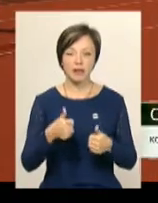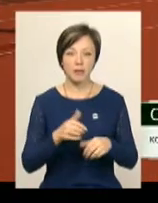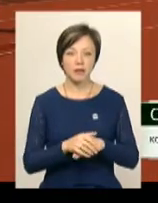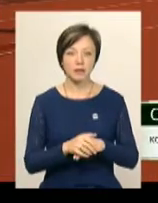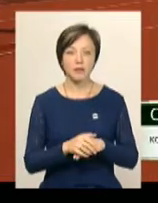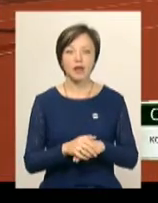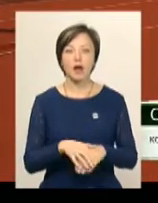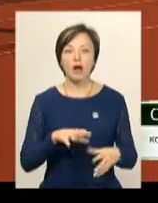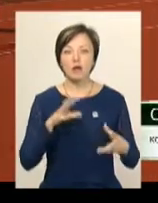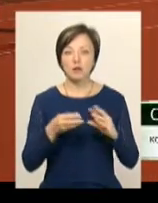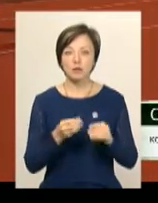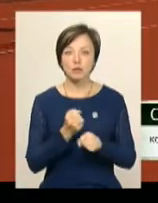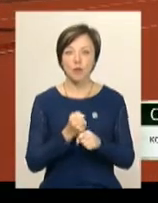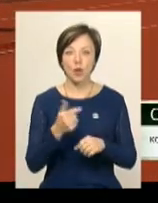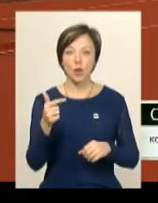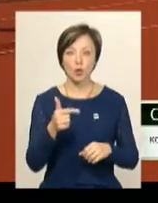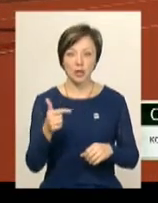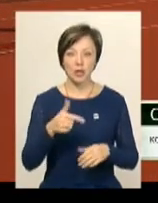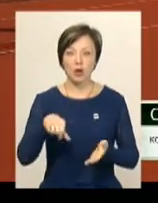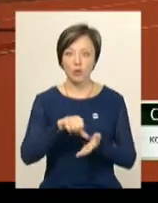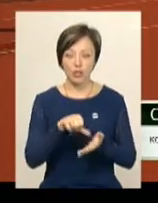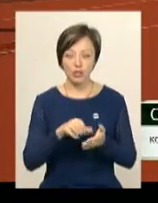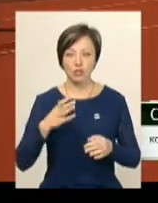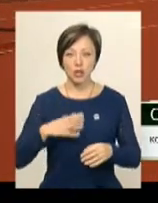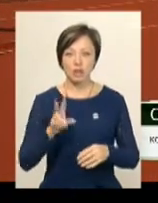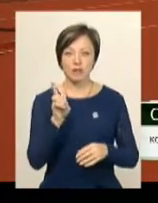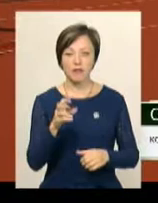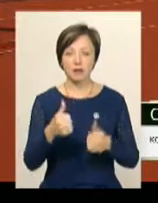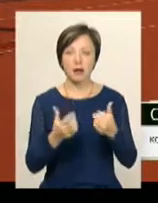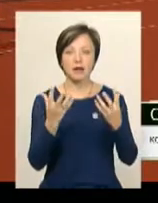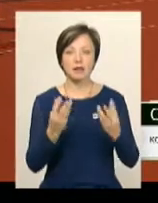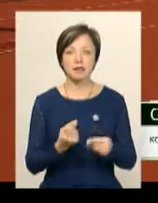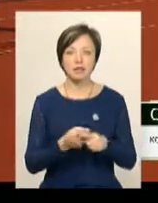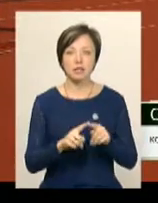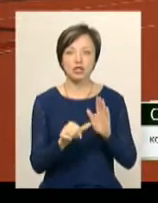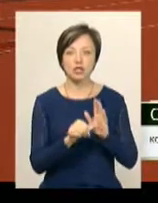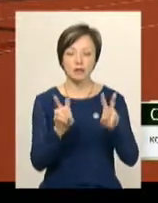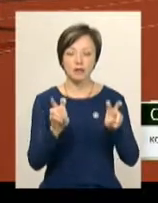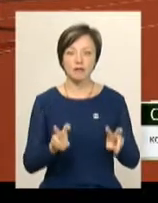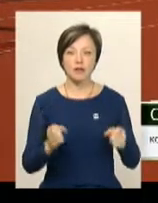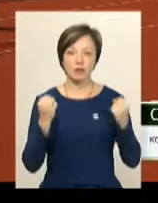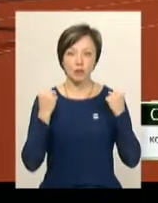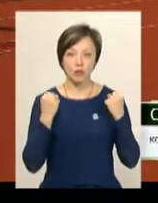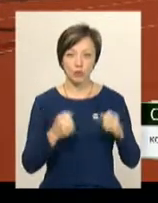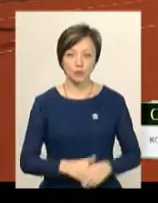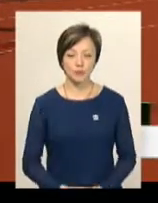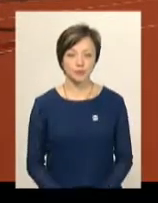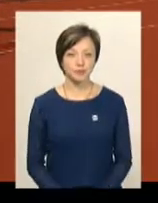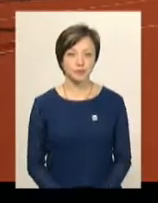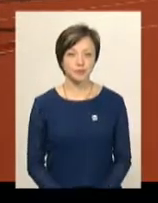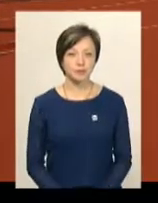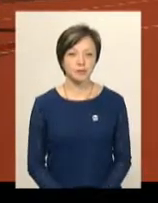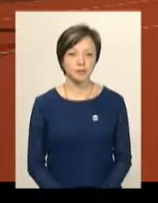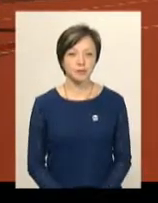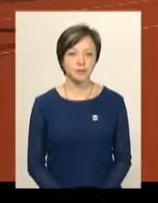Остаточні підсумки будуть підбиті у грудні, тому що на учасників ще чекають 2 змагальні дні, а це 6 видів спорту. Світлана Поробок, Віктор